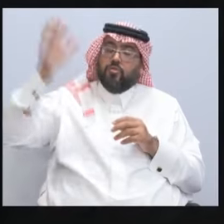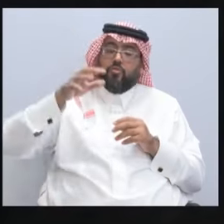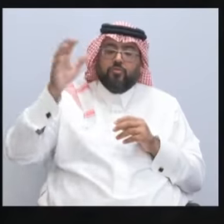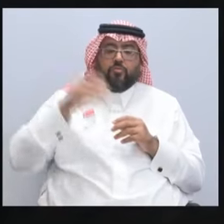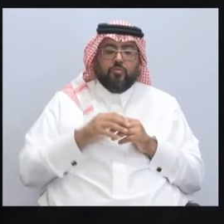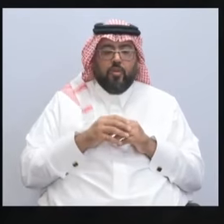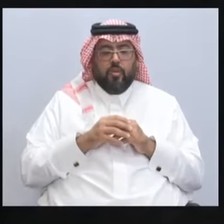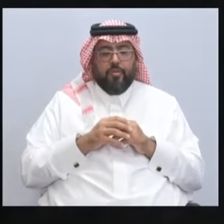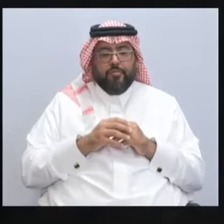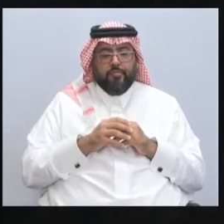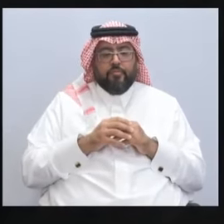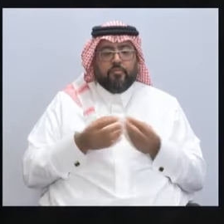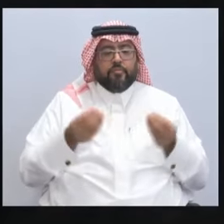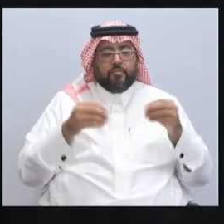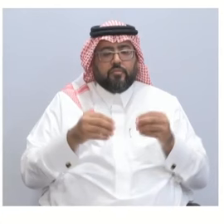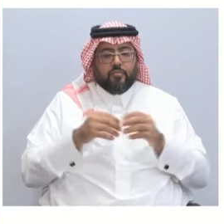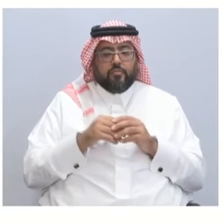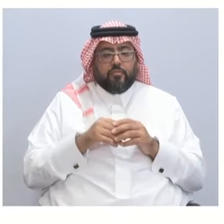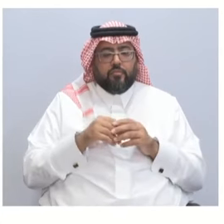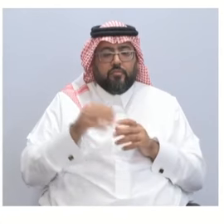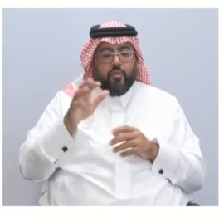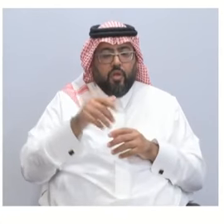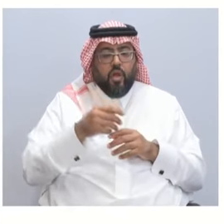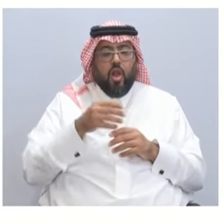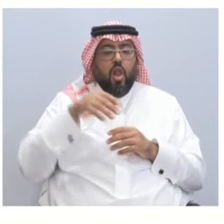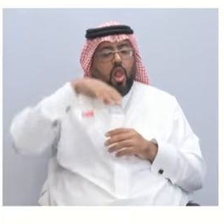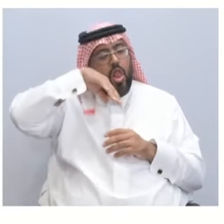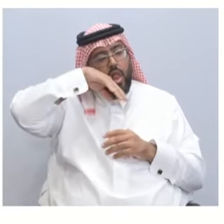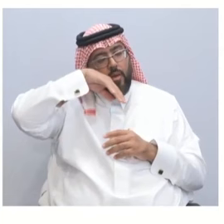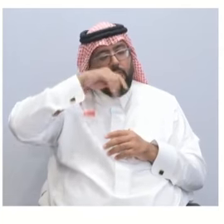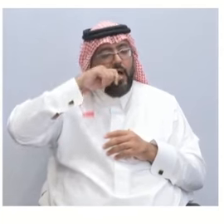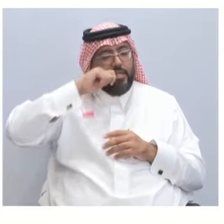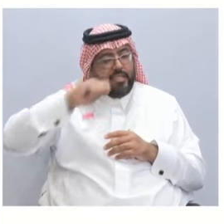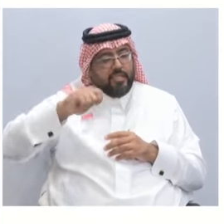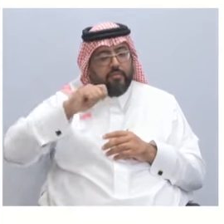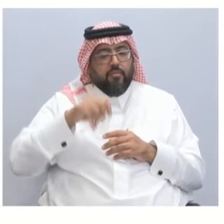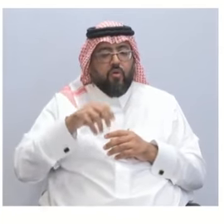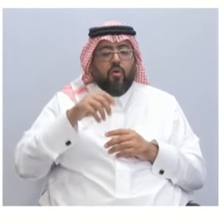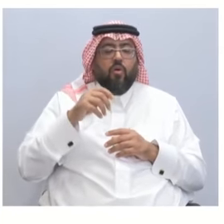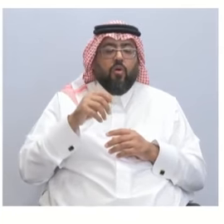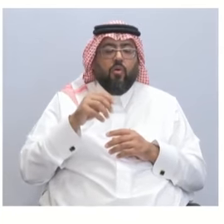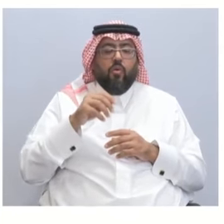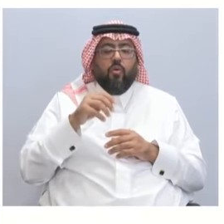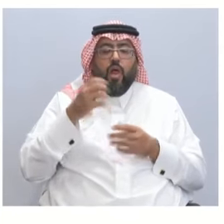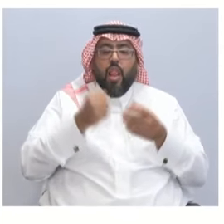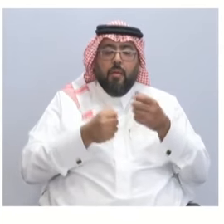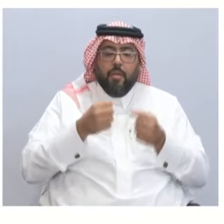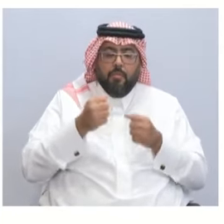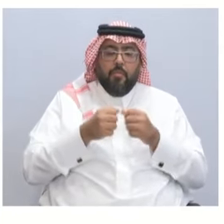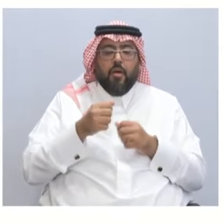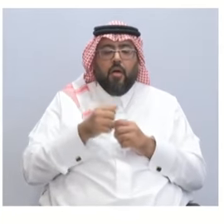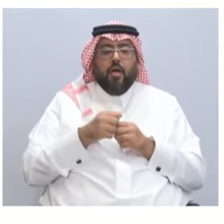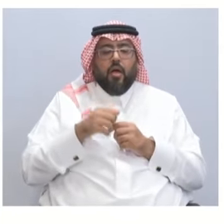الوافدين مما زاد الطلب على اللحوم والالبان ومشتقاتها زاد الطلب كذلك